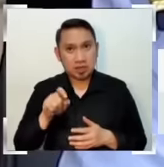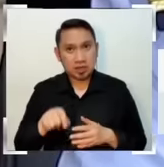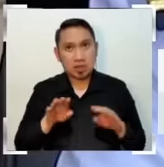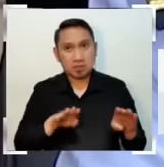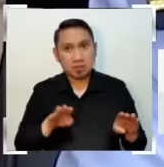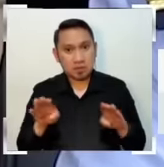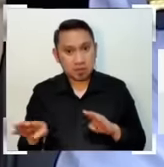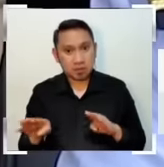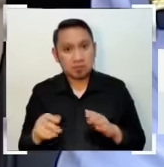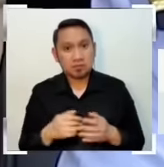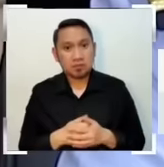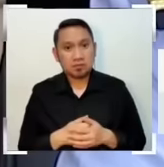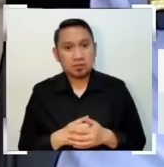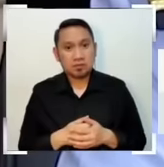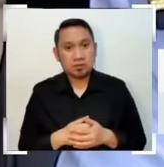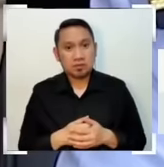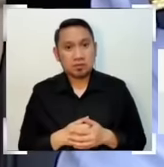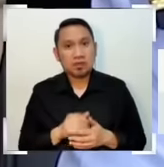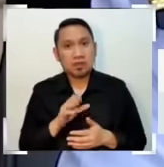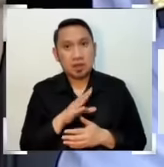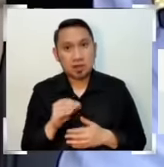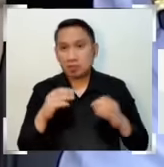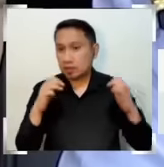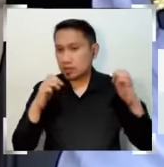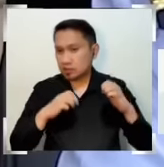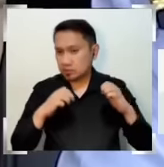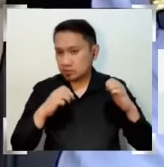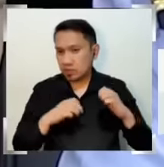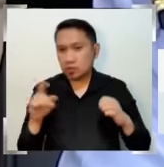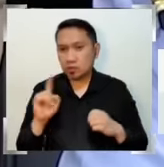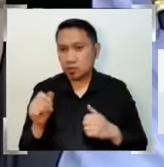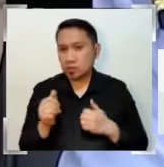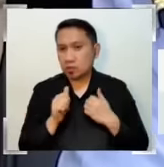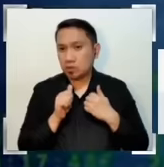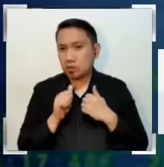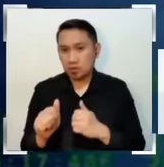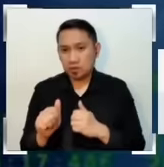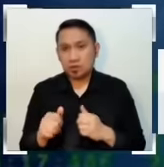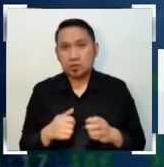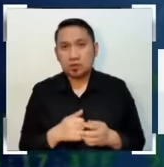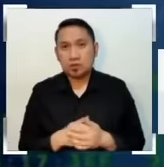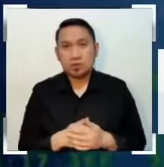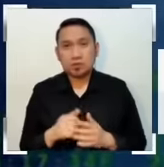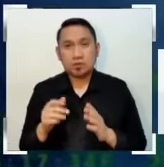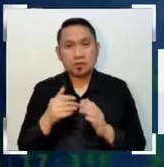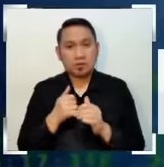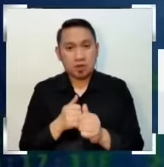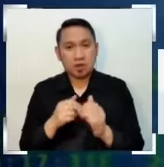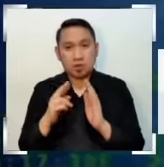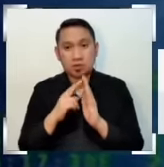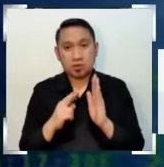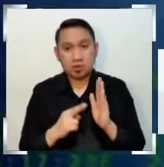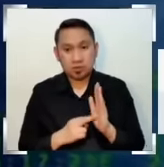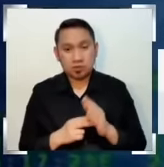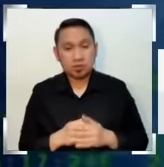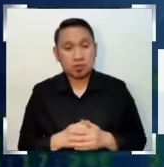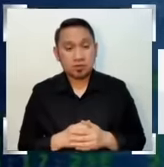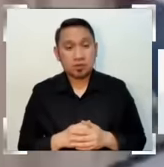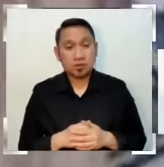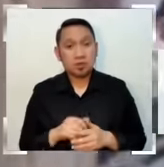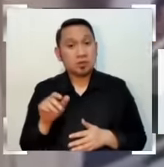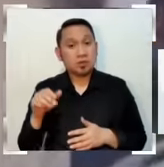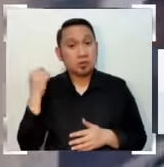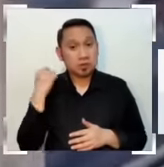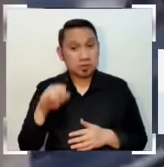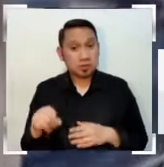Coast Guard, they're also expected to follow and adhere to the rules. Kabilang sa posibleng paglabag ng China sa Convention